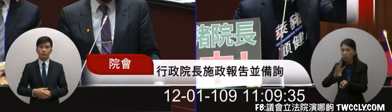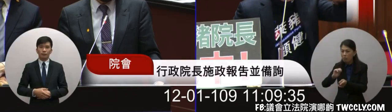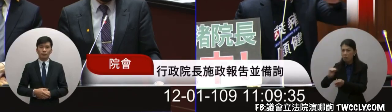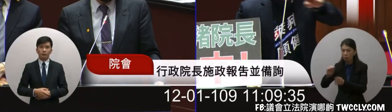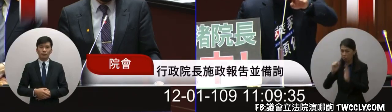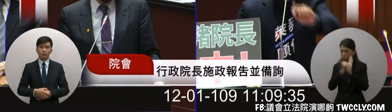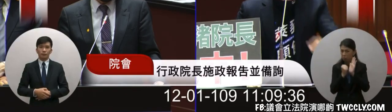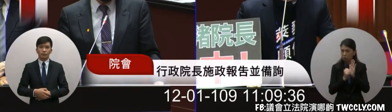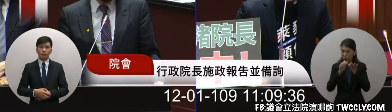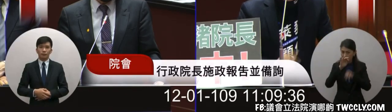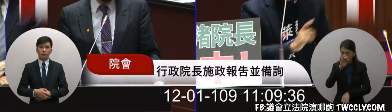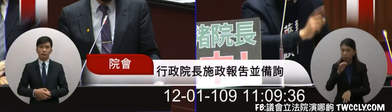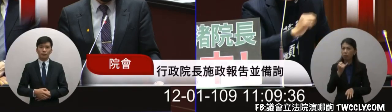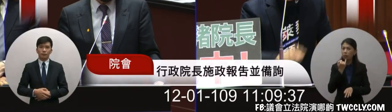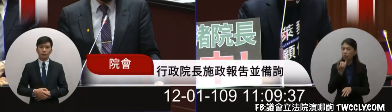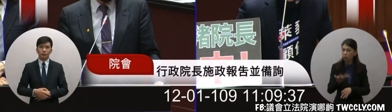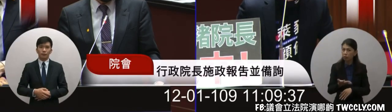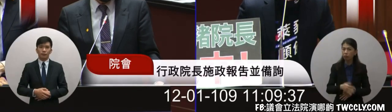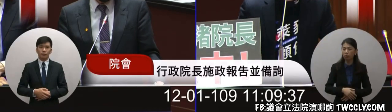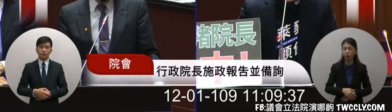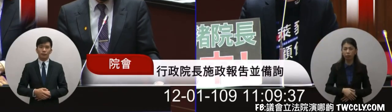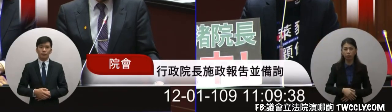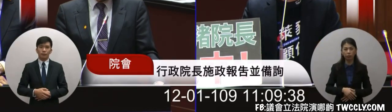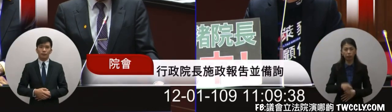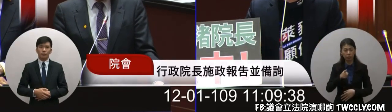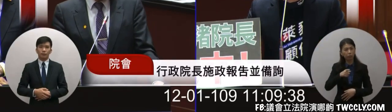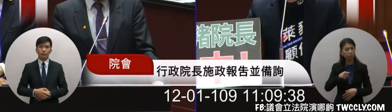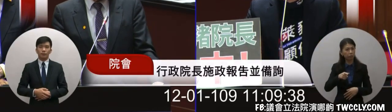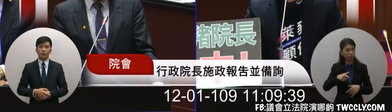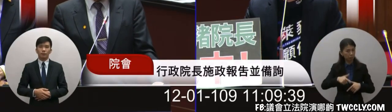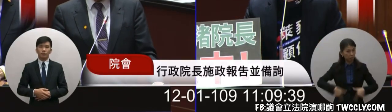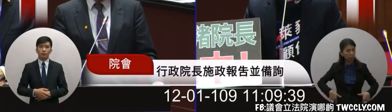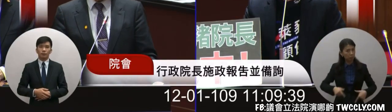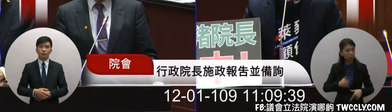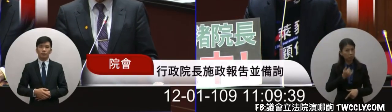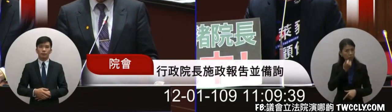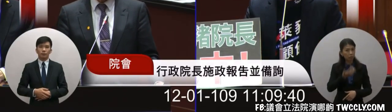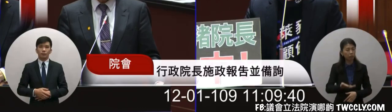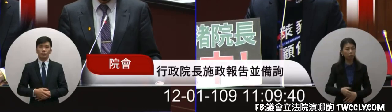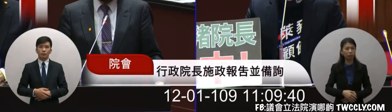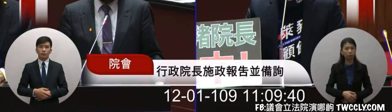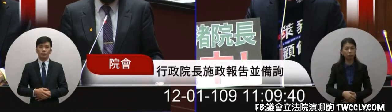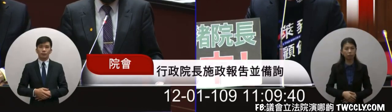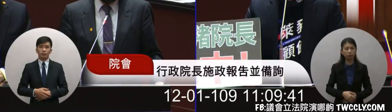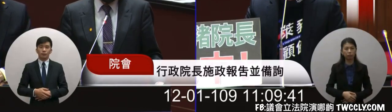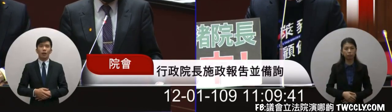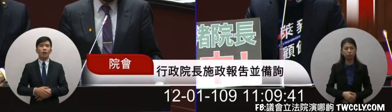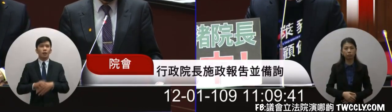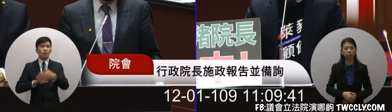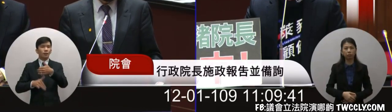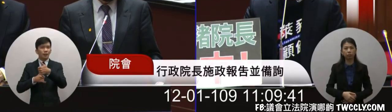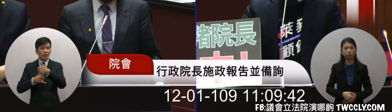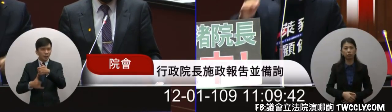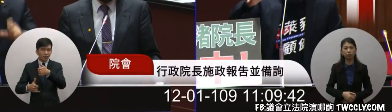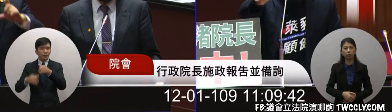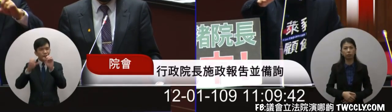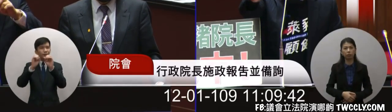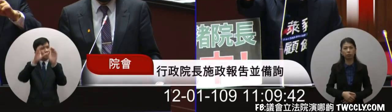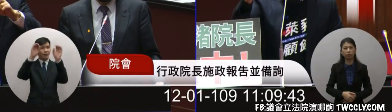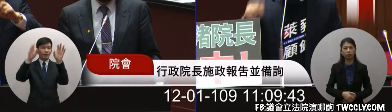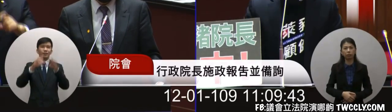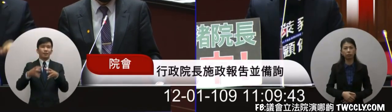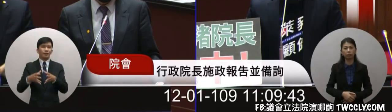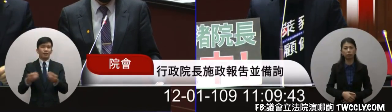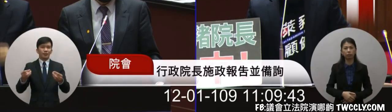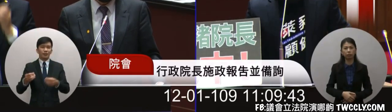众，看到这几个牌子我们就不要买。如果你有莱克多巴胺疑虑的话，是这样吗？ 委 委员不用宣导啦， 没啦，没啦，